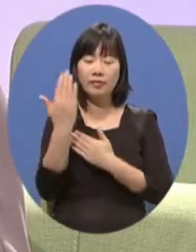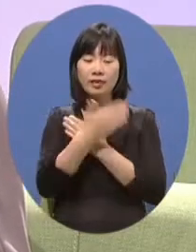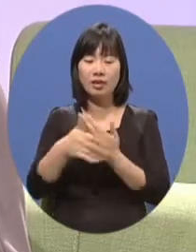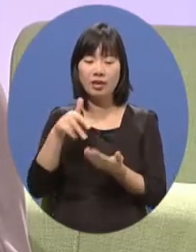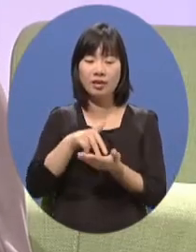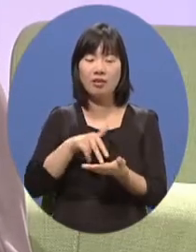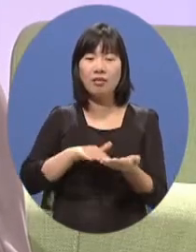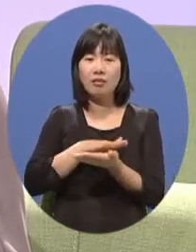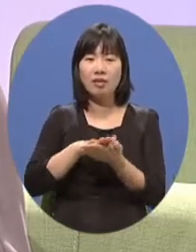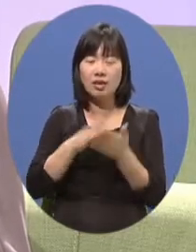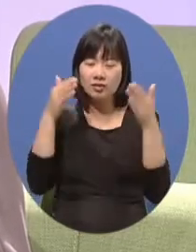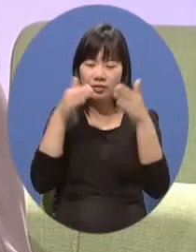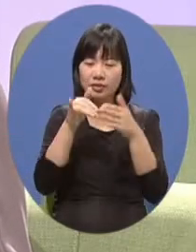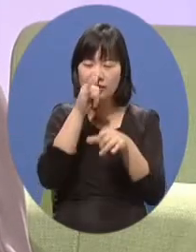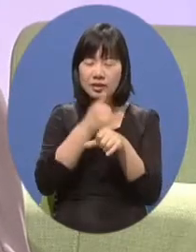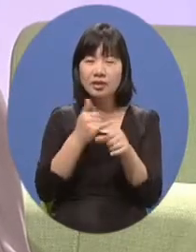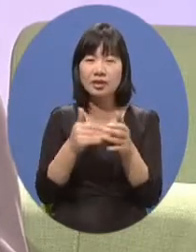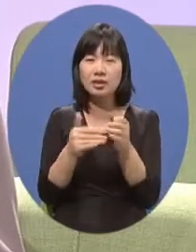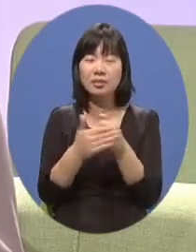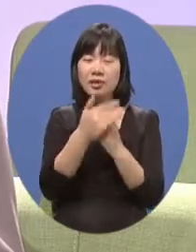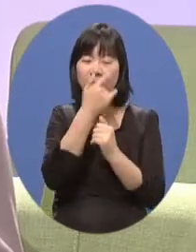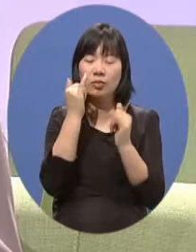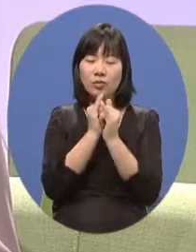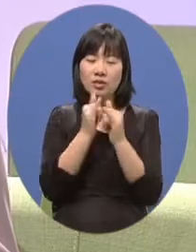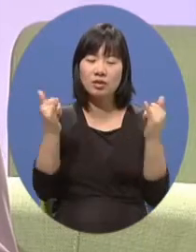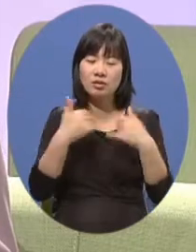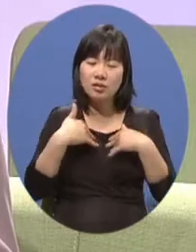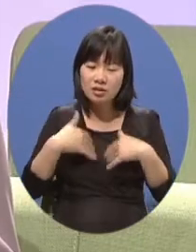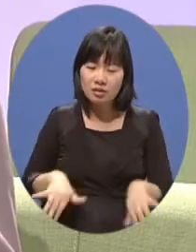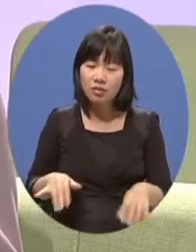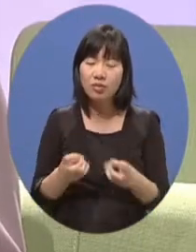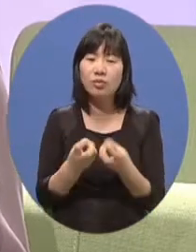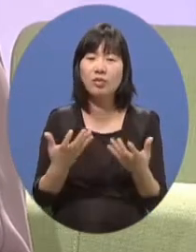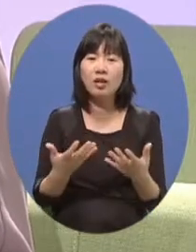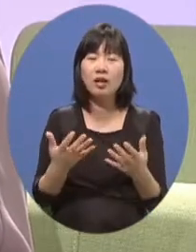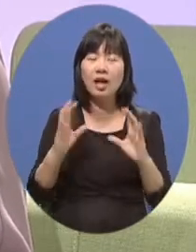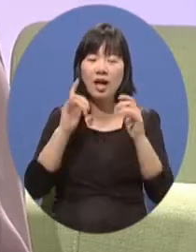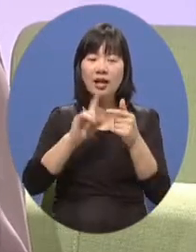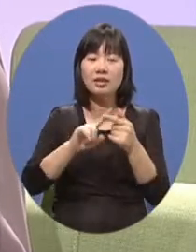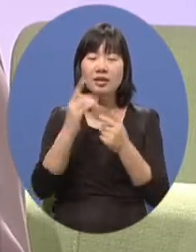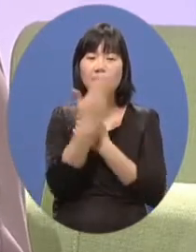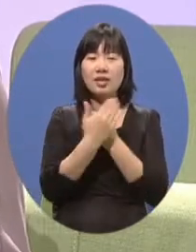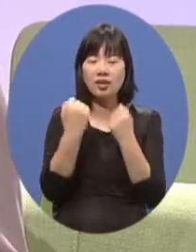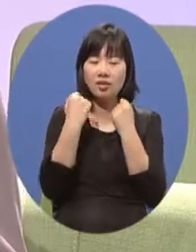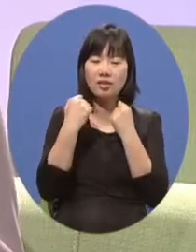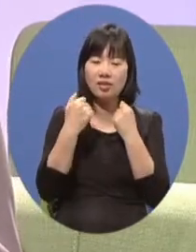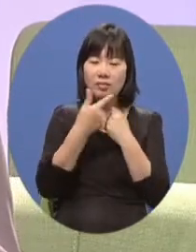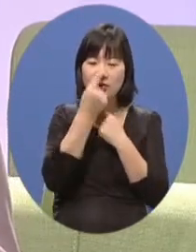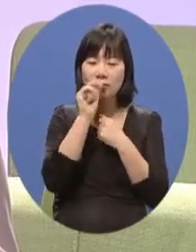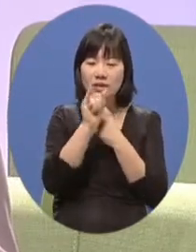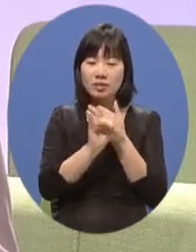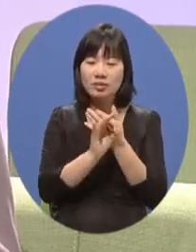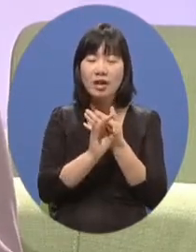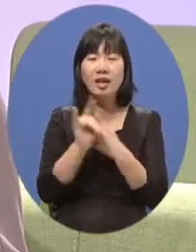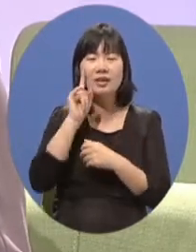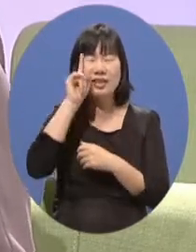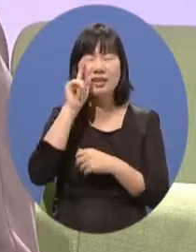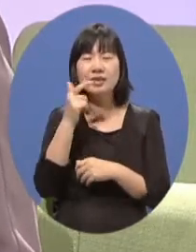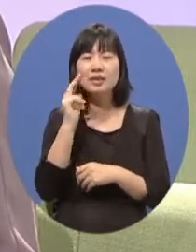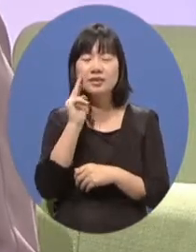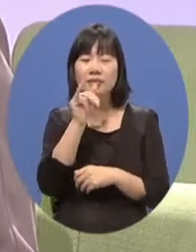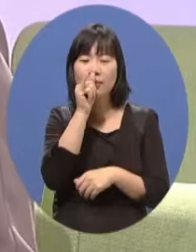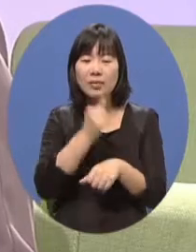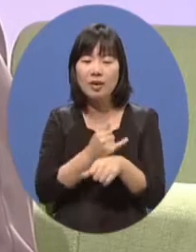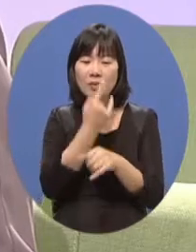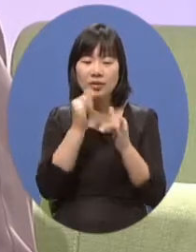신체적인 놀이를 집중하다 보면은 본인이 지칠 수가 있거든요. 근데 아이들이 체력이 약하면 엄청 짜증내게 돼요. 그러니까 본인이